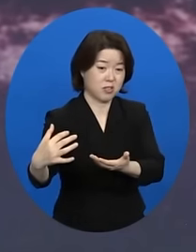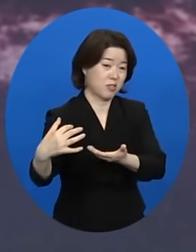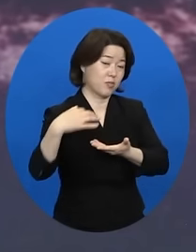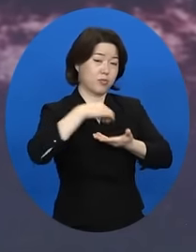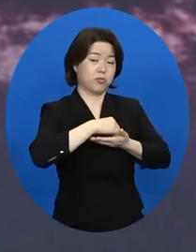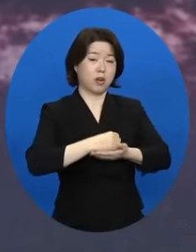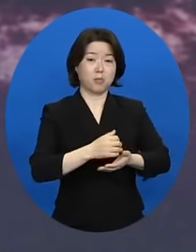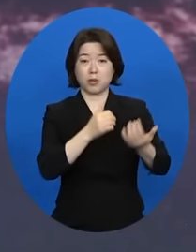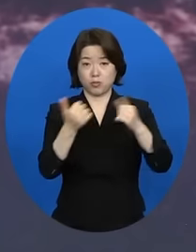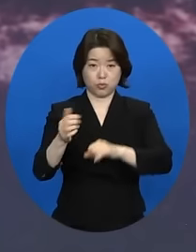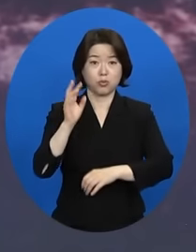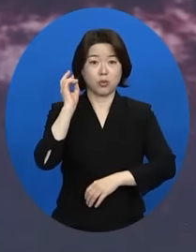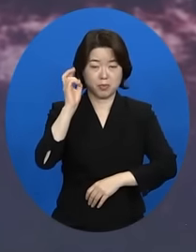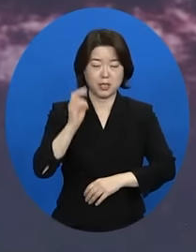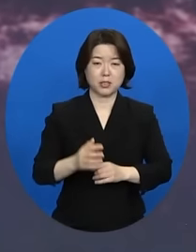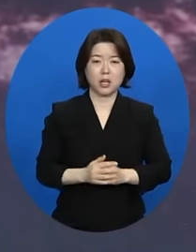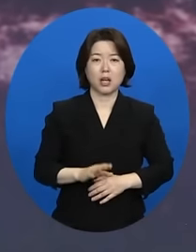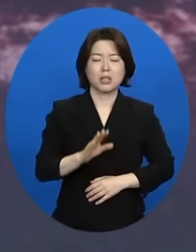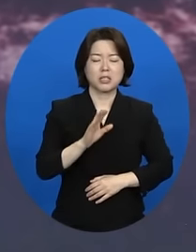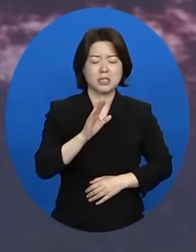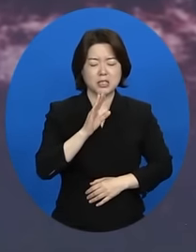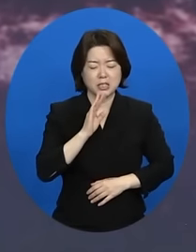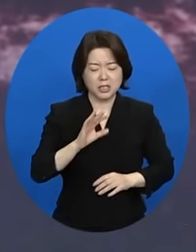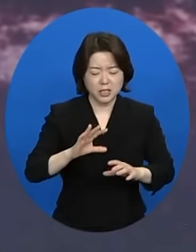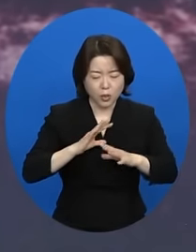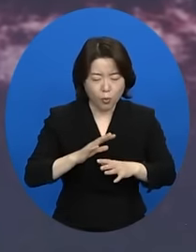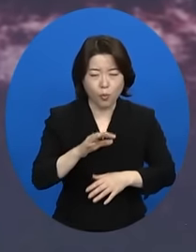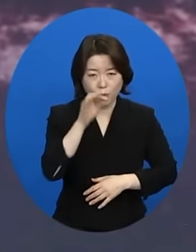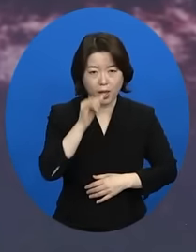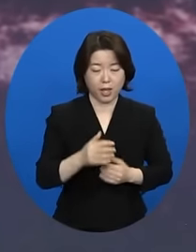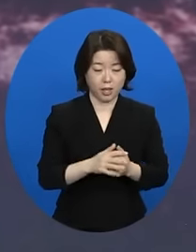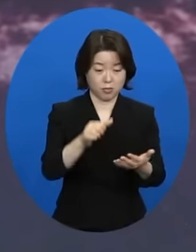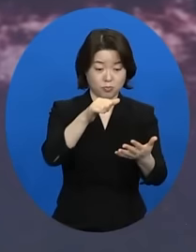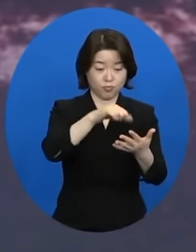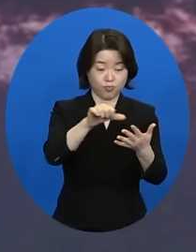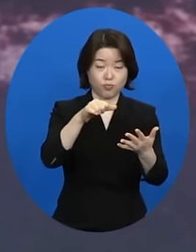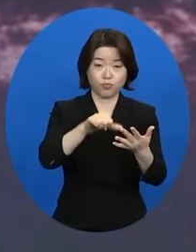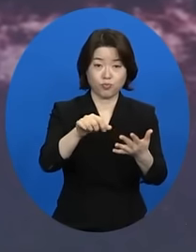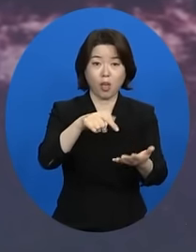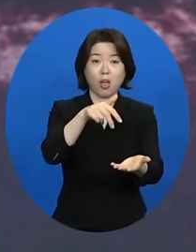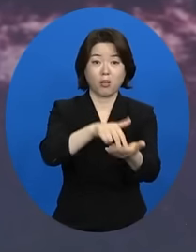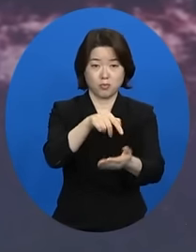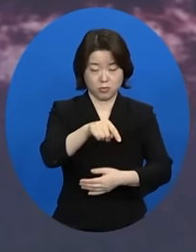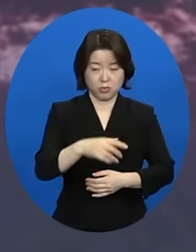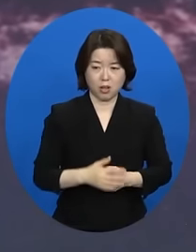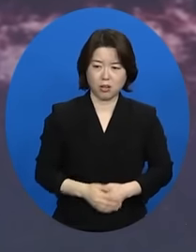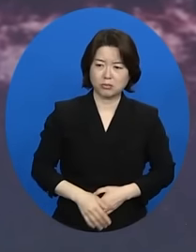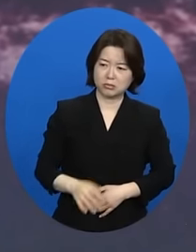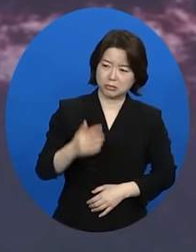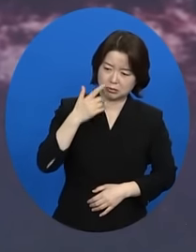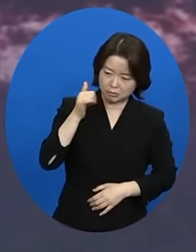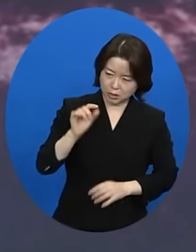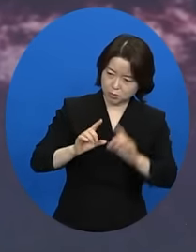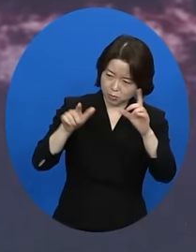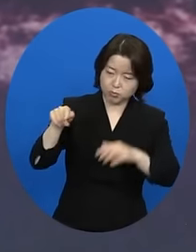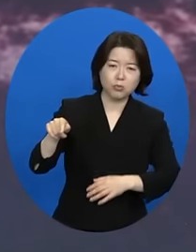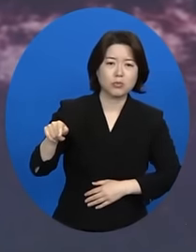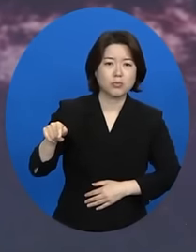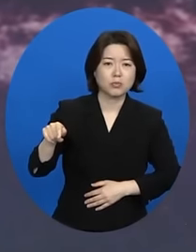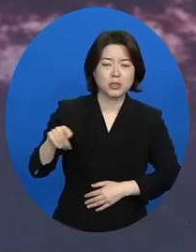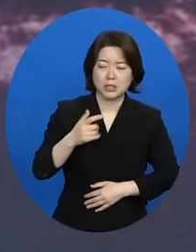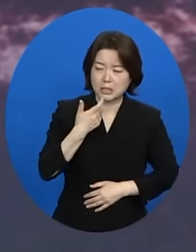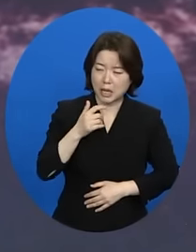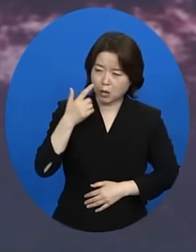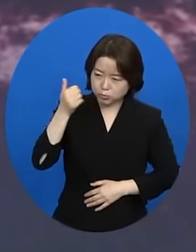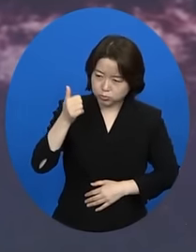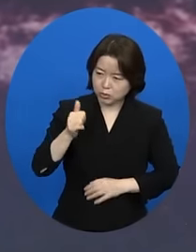실제적인 두려움에 휩싸이게 된 것이죠. 그런데 이 시므온과 레위 입장에서는 이러한 아버지의 반응이, 이 야곱의 반응이